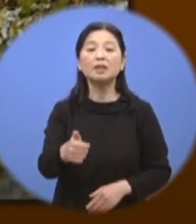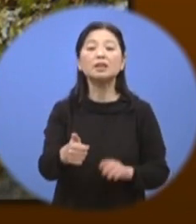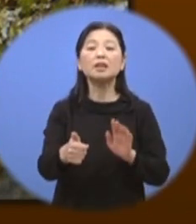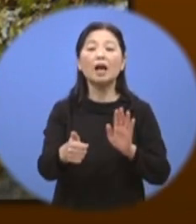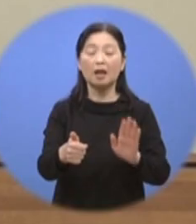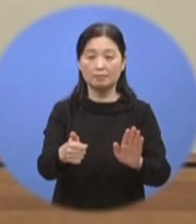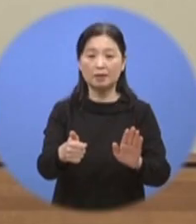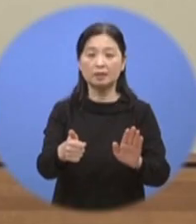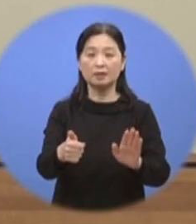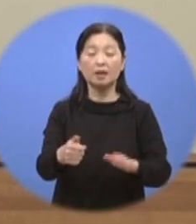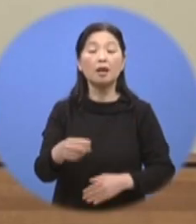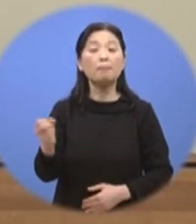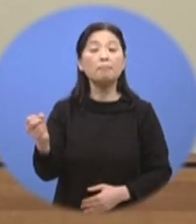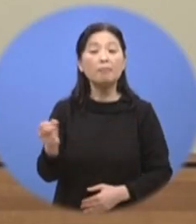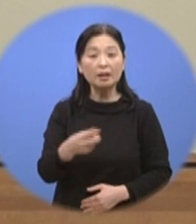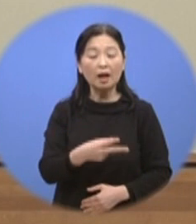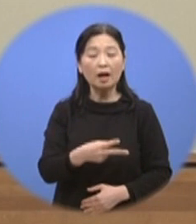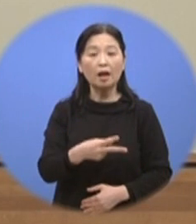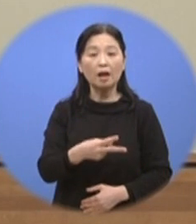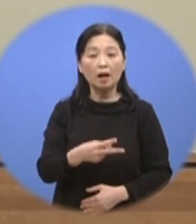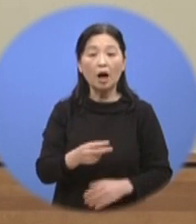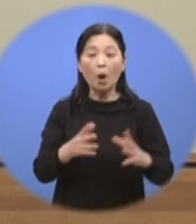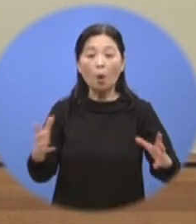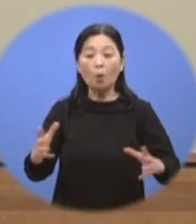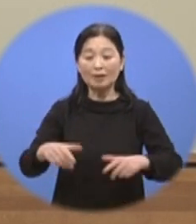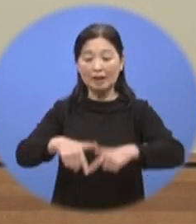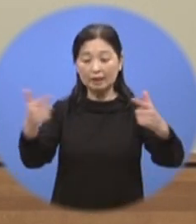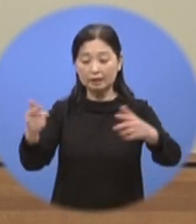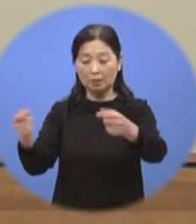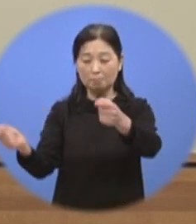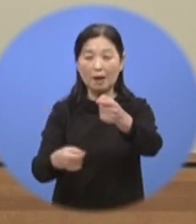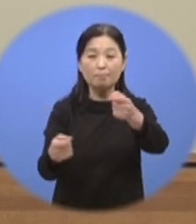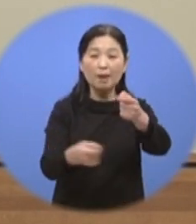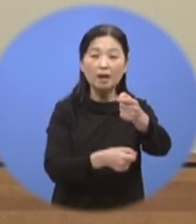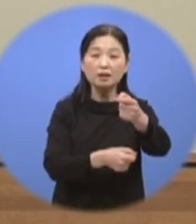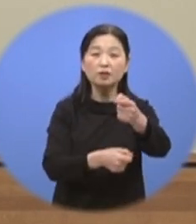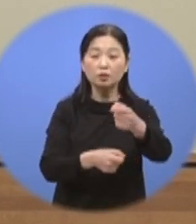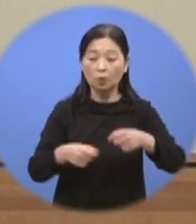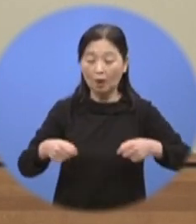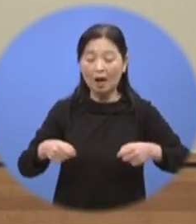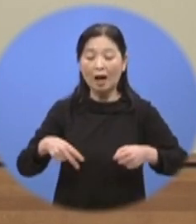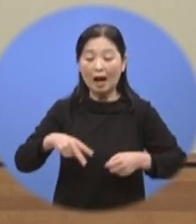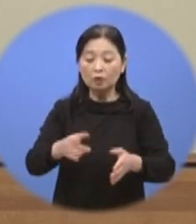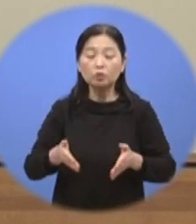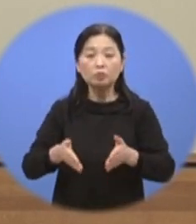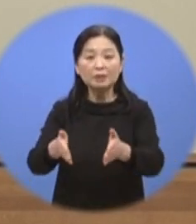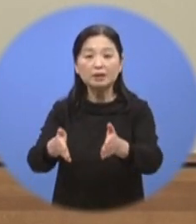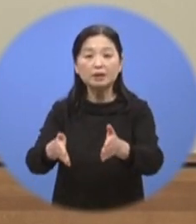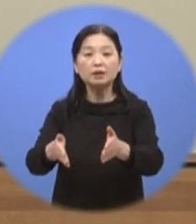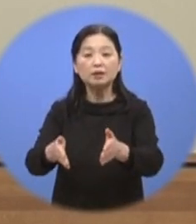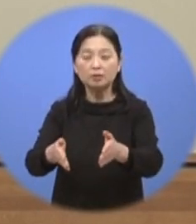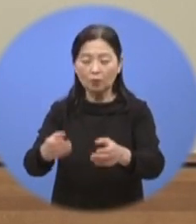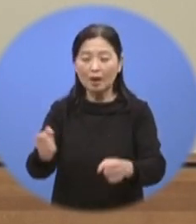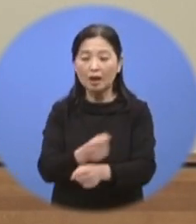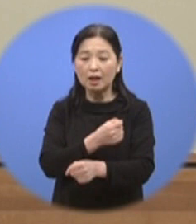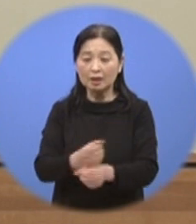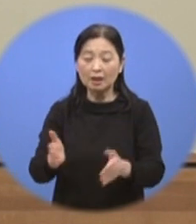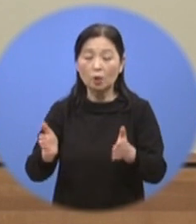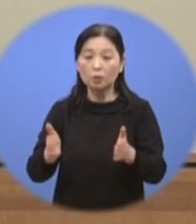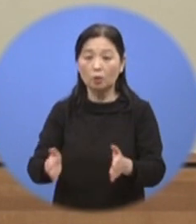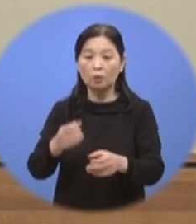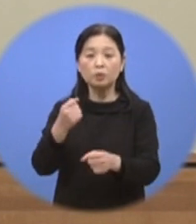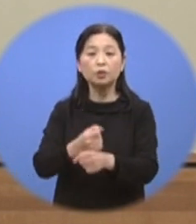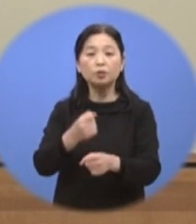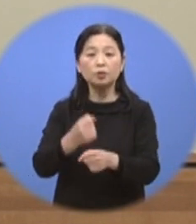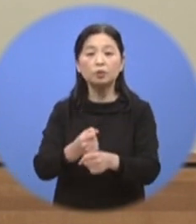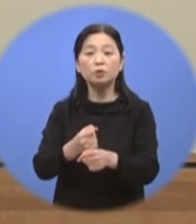。また大きな樹木を伐採するとか遊歩道、作業道を設けるとか長い間